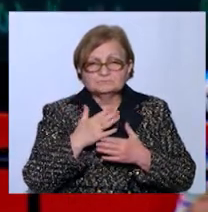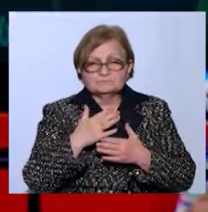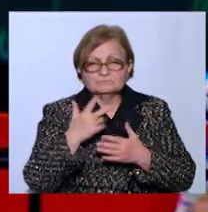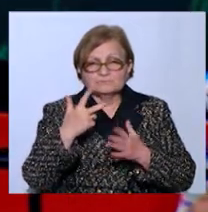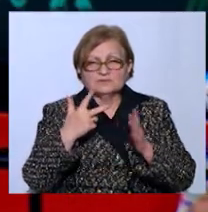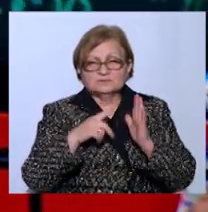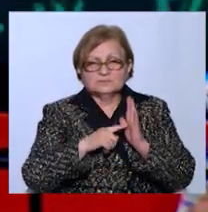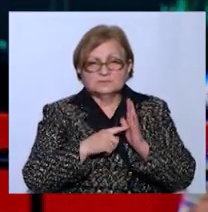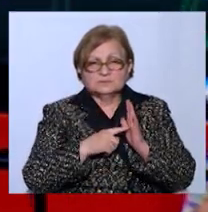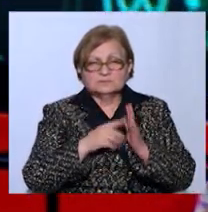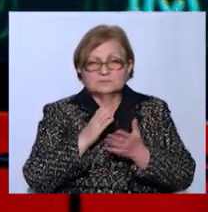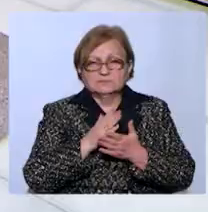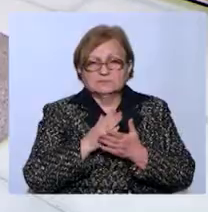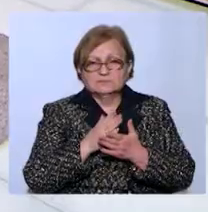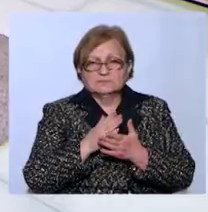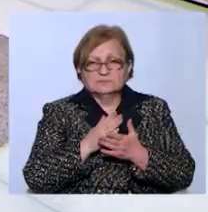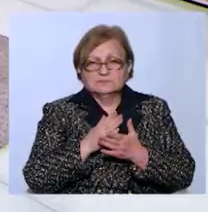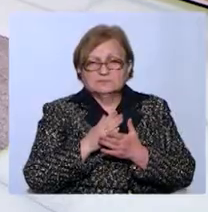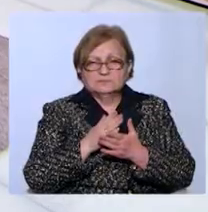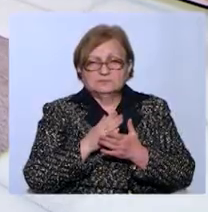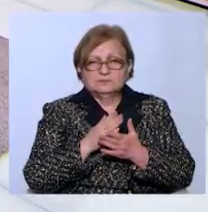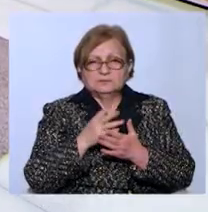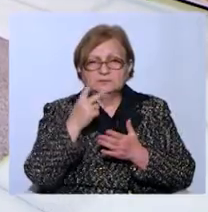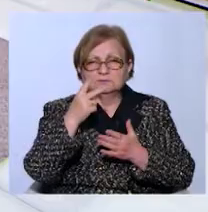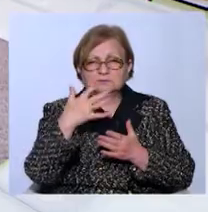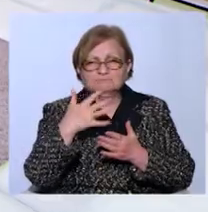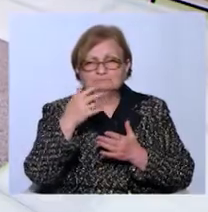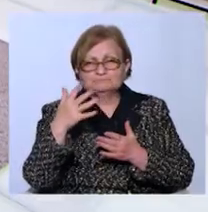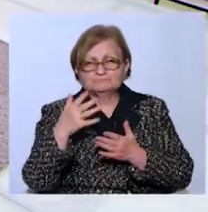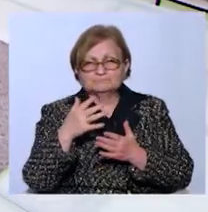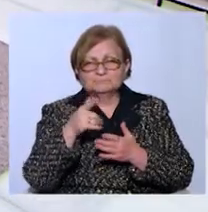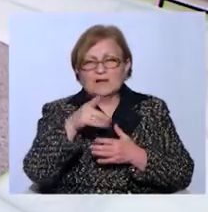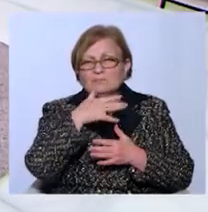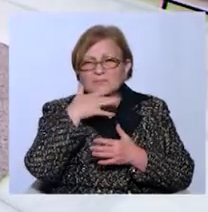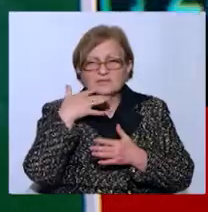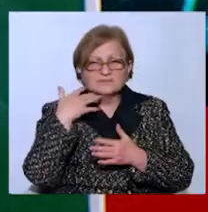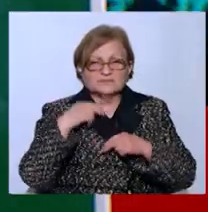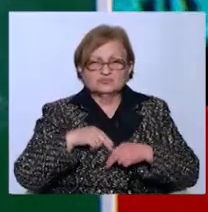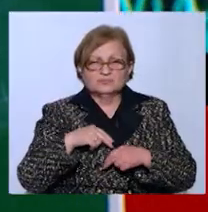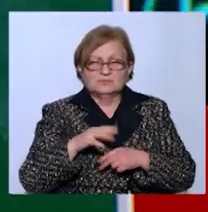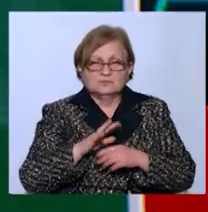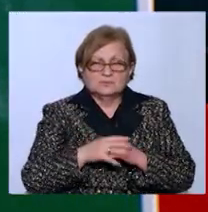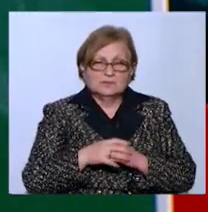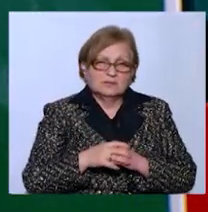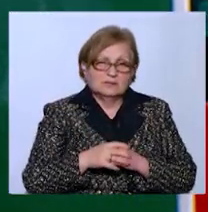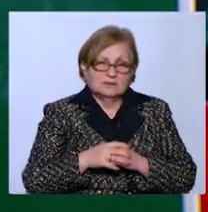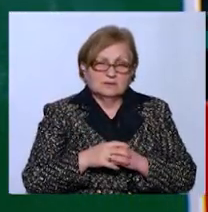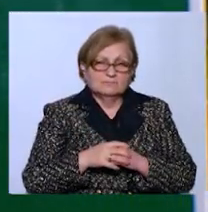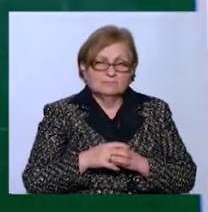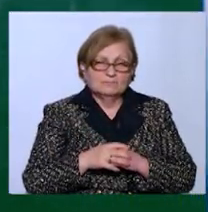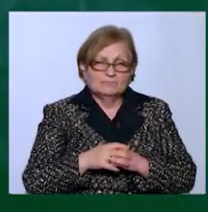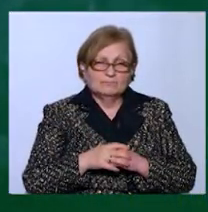3-ზე გამრავლებული არის 2/5-ის დამატებული 2/5. აქ არ გვინდა ბევრი ტვინის წყლეტვა და ბევრი